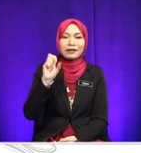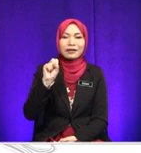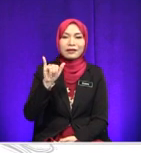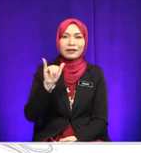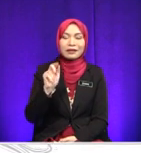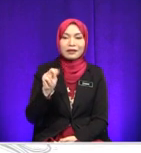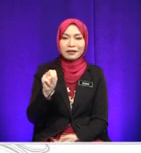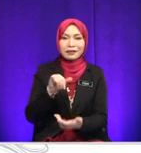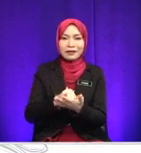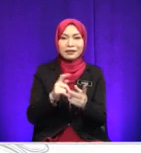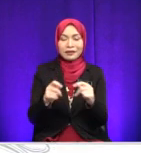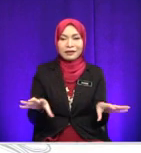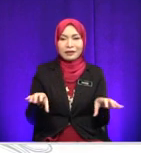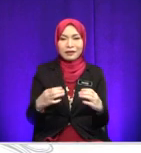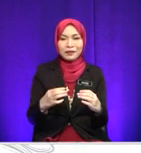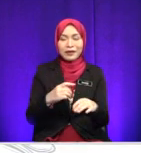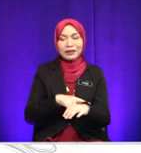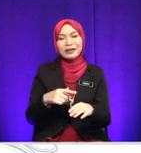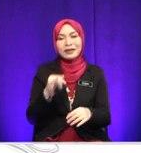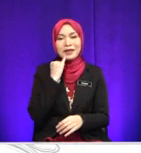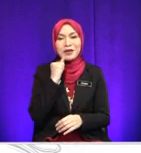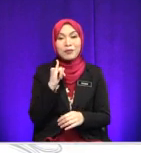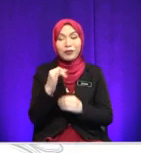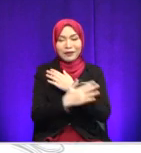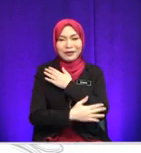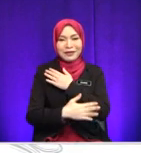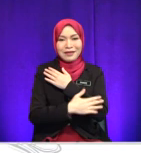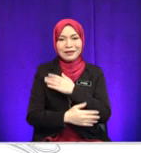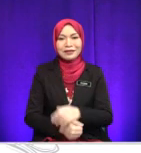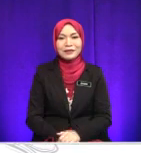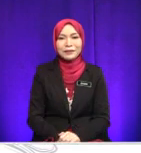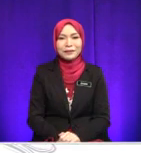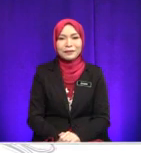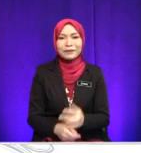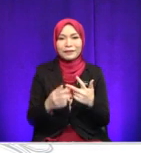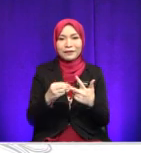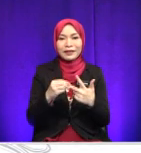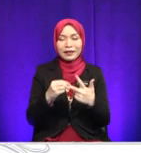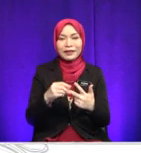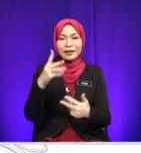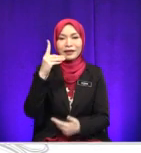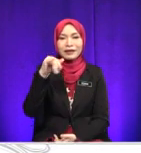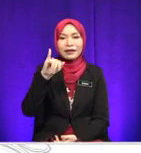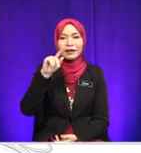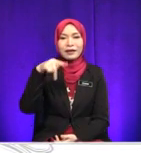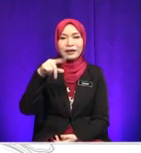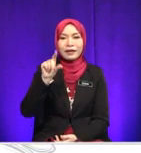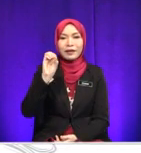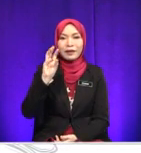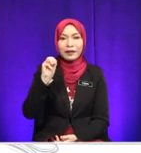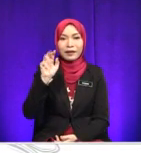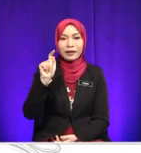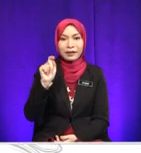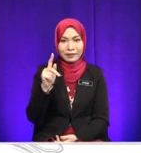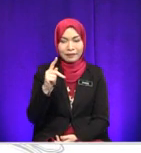kerana dihadiri oleh peserta dari luar negeri. Baik. Okay. Seterusnya? Diplomat pula. Malaysia telah menghantar 2